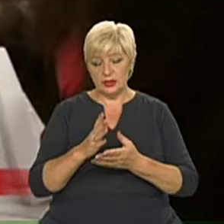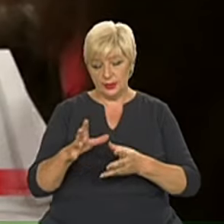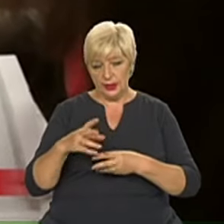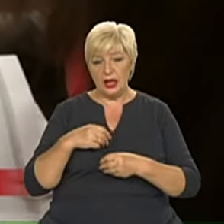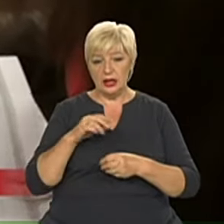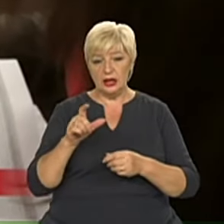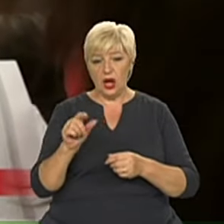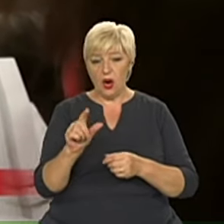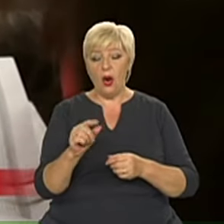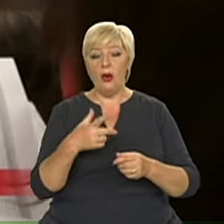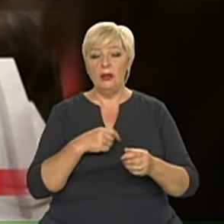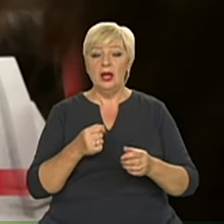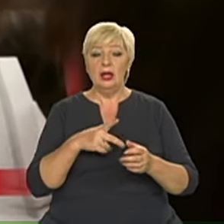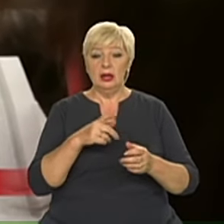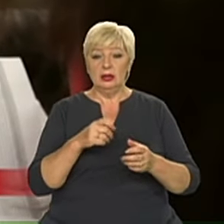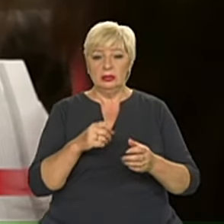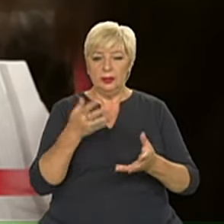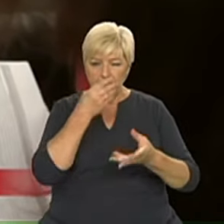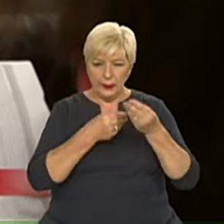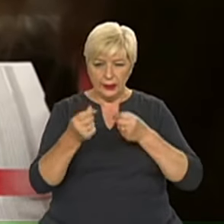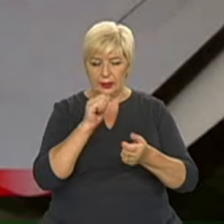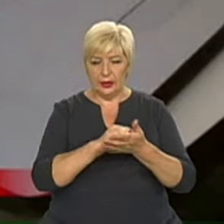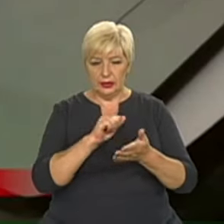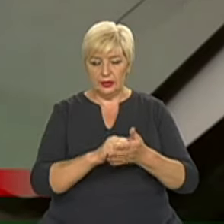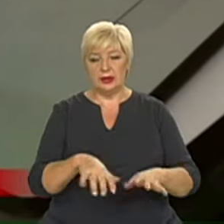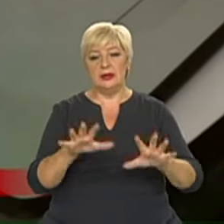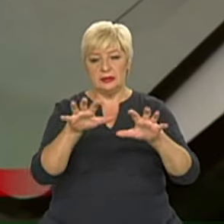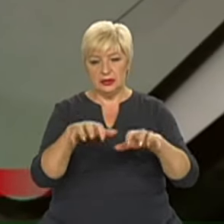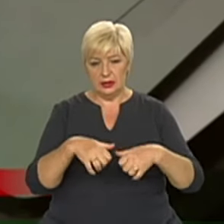їх затримали, шахраям загрожує до 12 років позбавлення волі з конфіскацією майна.